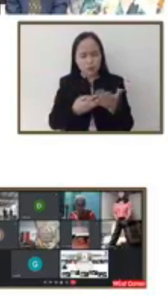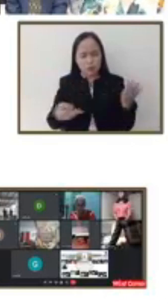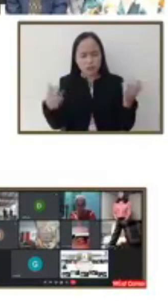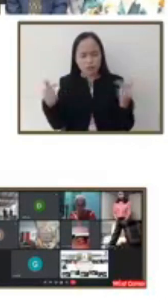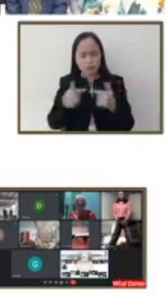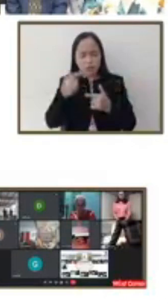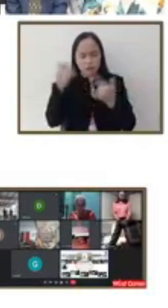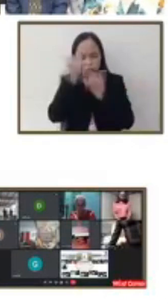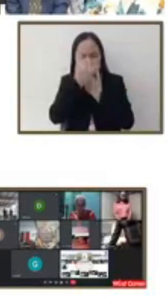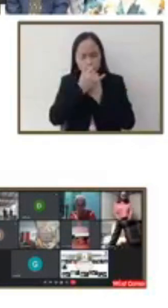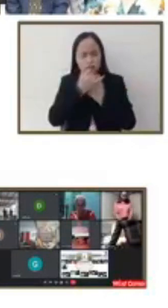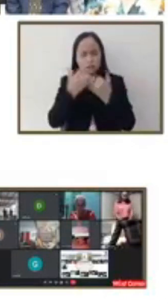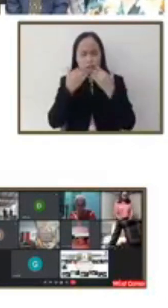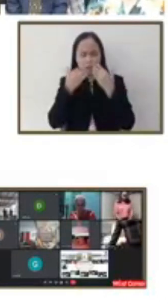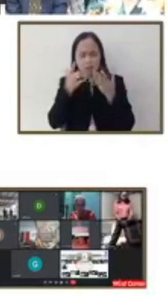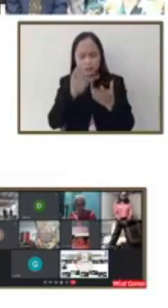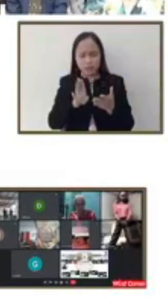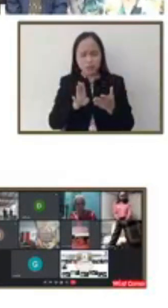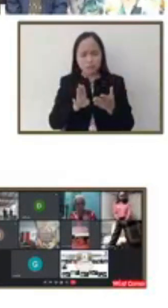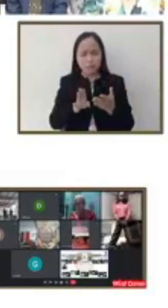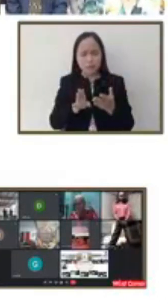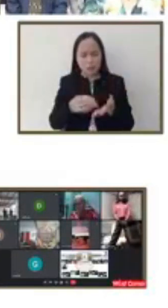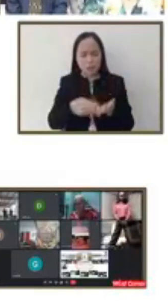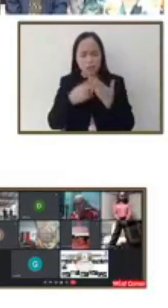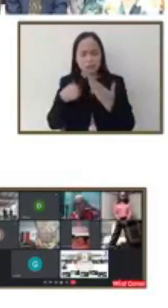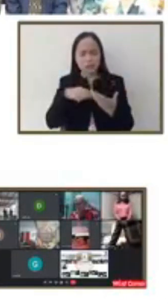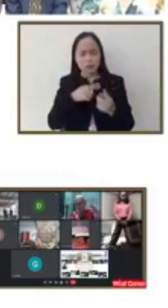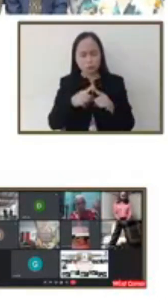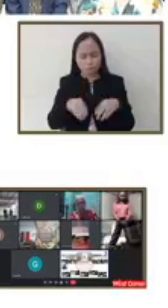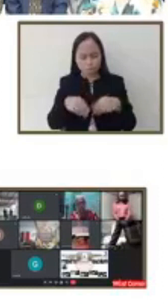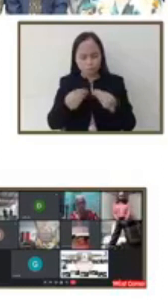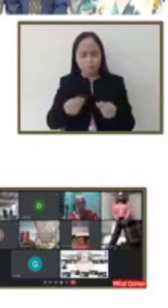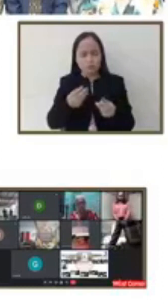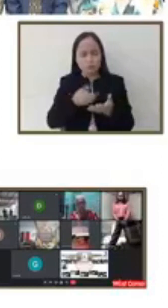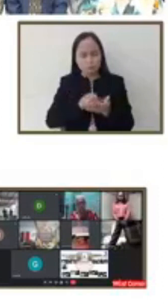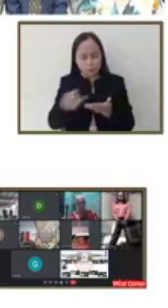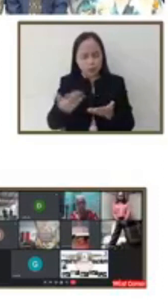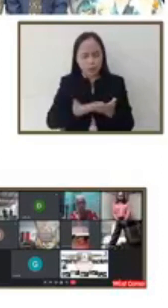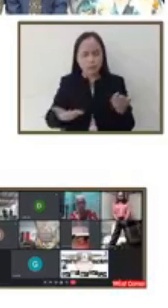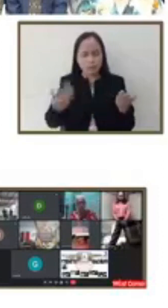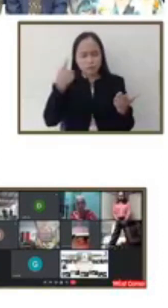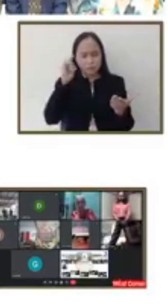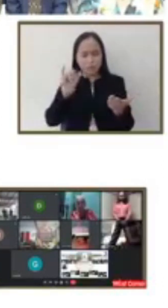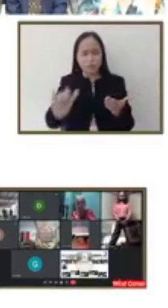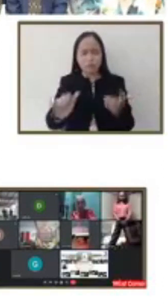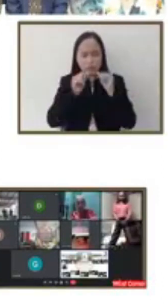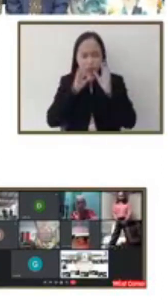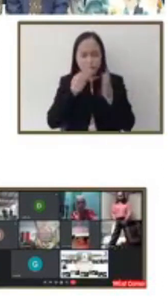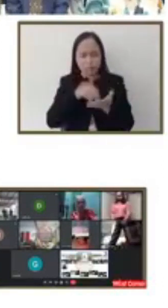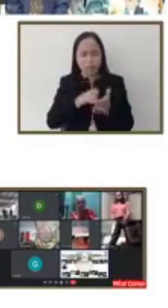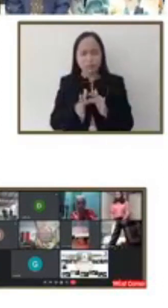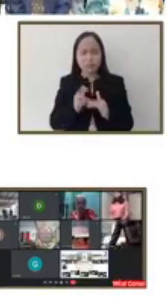ang mensaheng ito. Help us to learn to invest in eternity. Bless this message in Jesus'